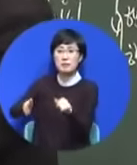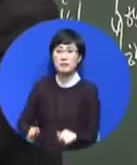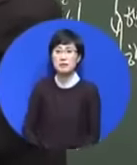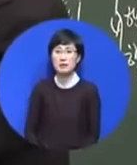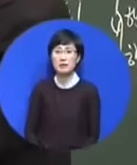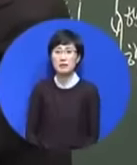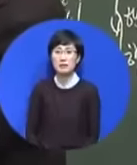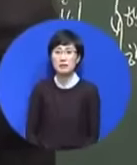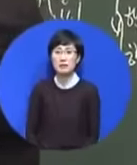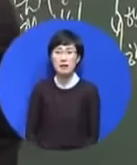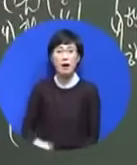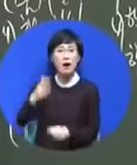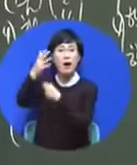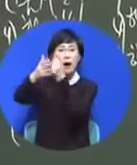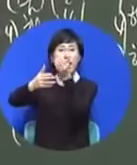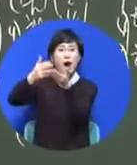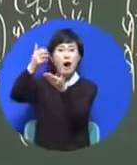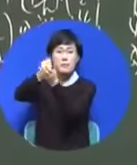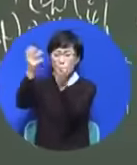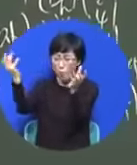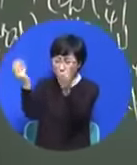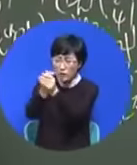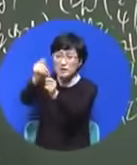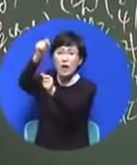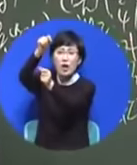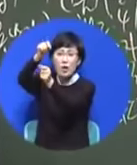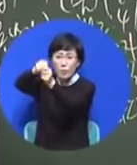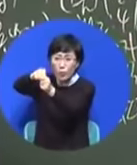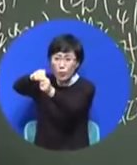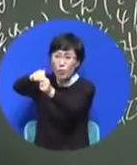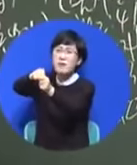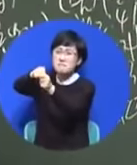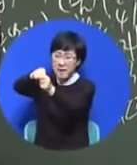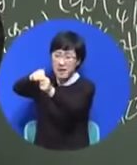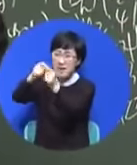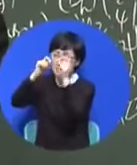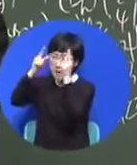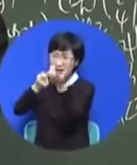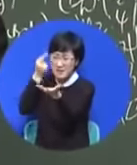라하의 목표 속에 있는자는